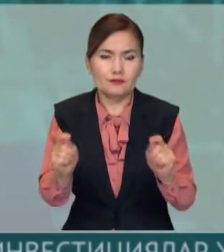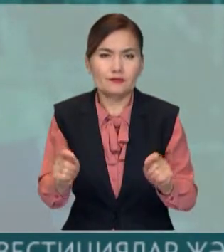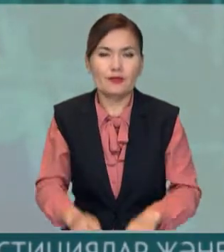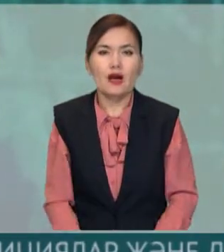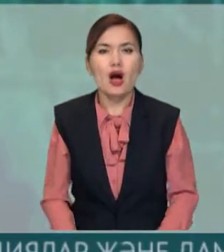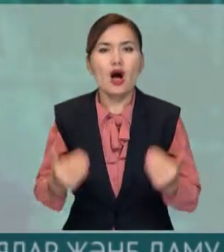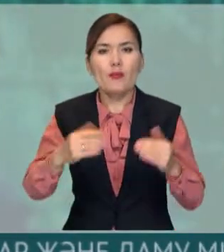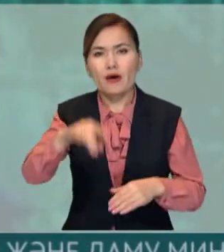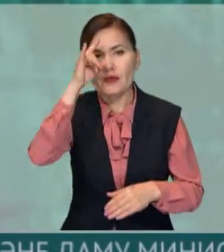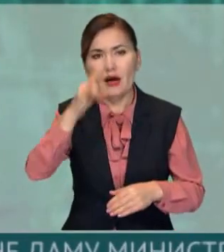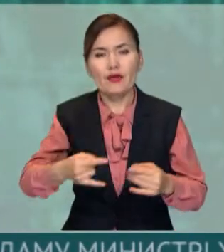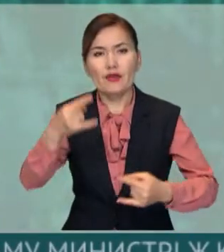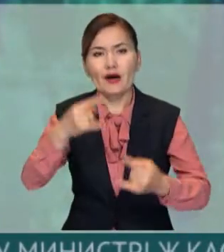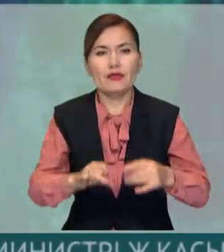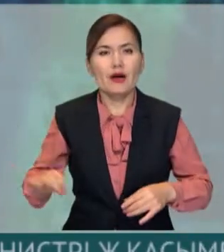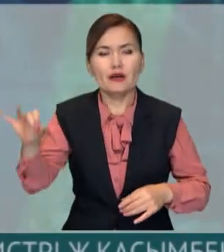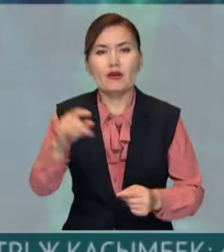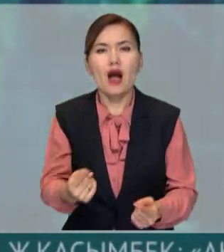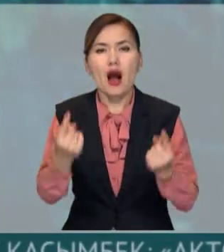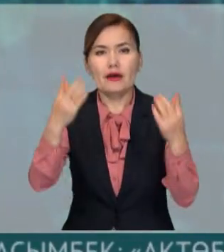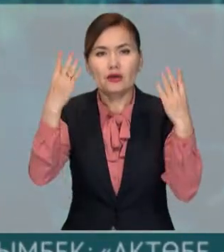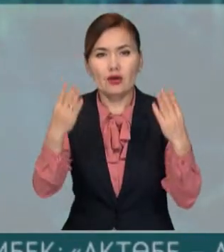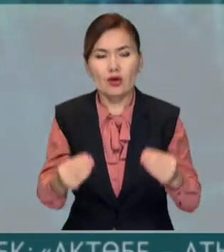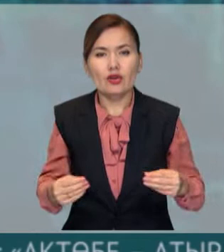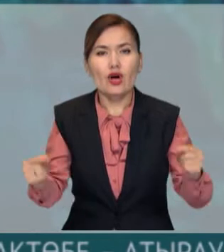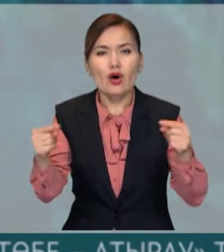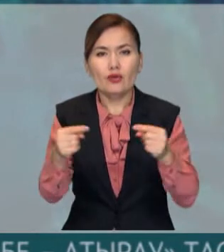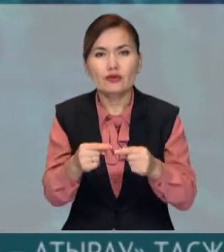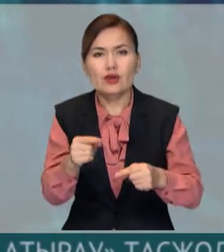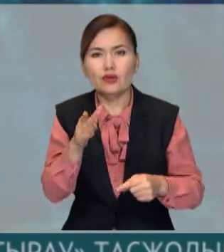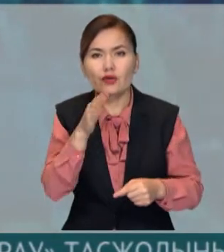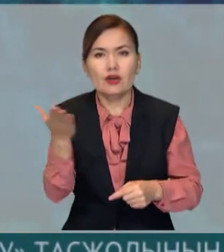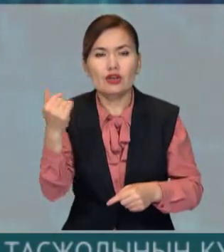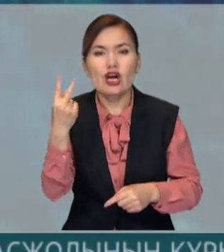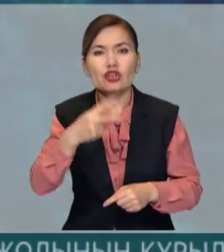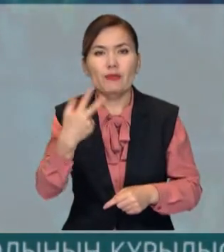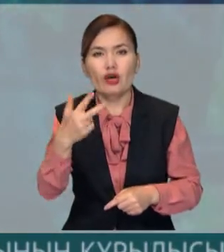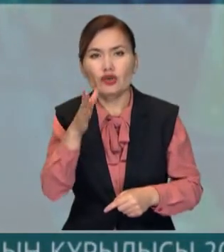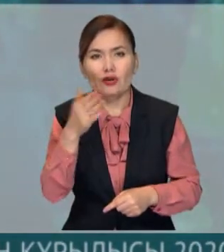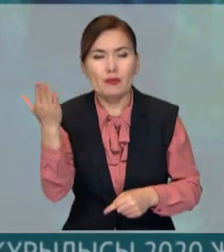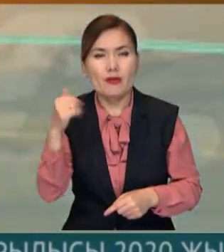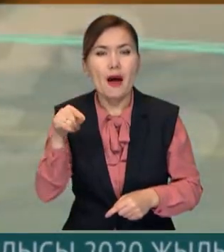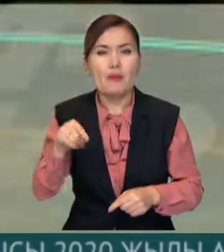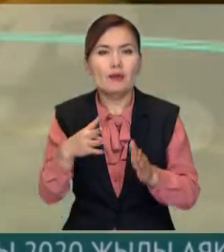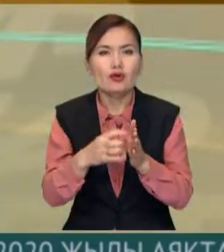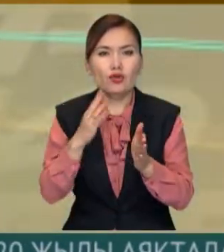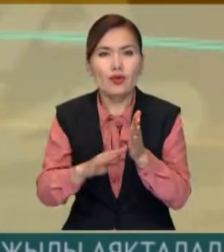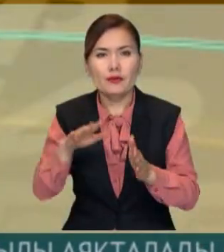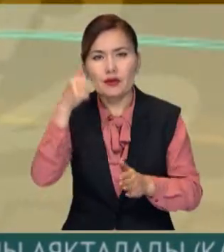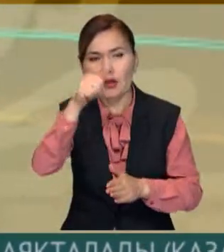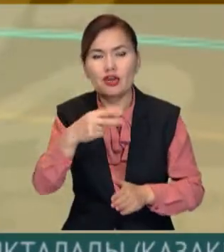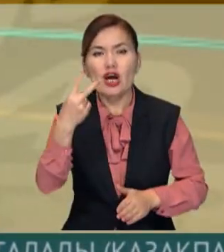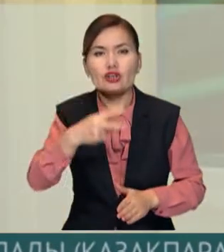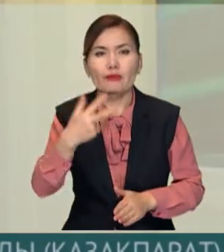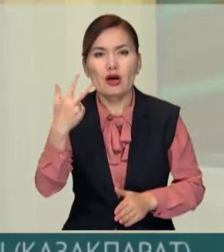Бүгін Қазақ телевизиясы тарихындағы айтулы күн. Осыдан тура 23 жыл бұрын 1995 жылдың